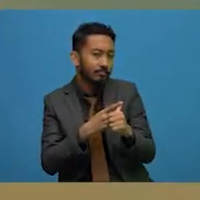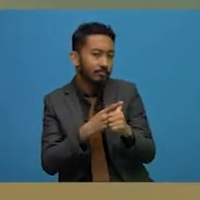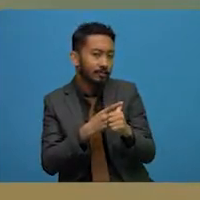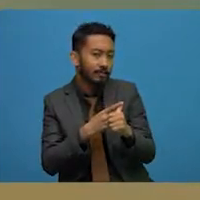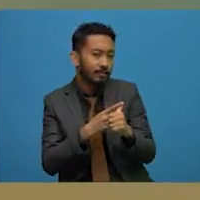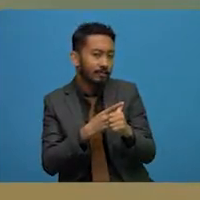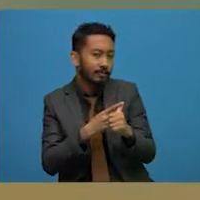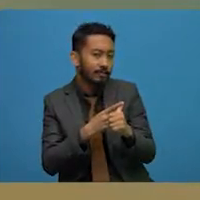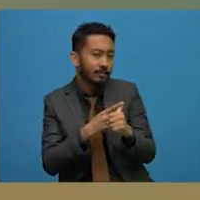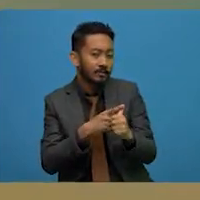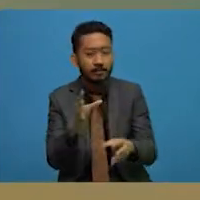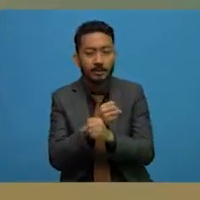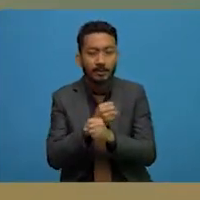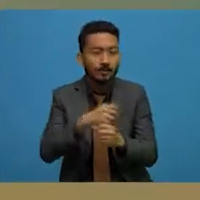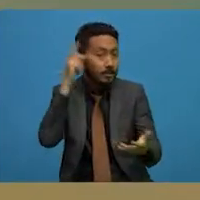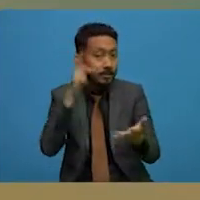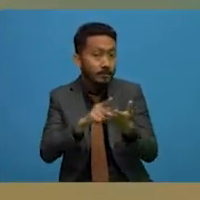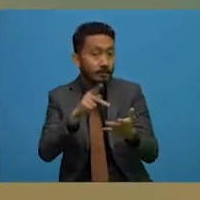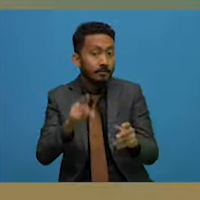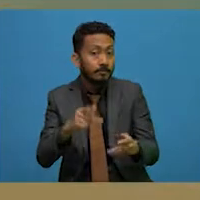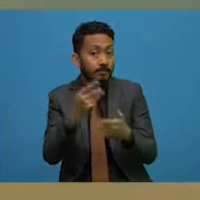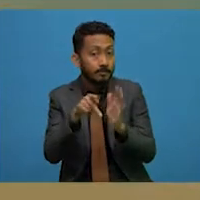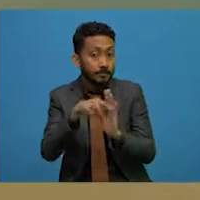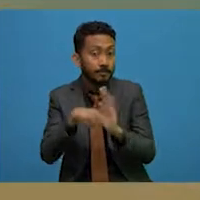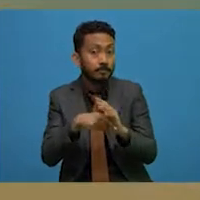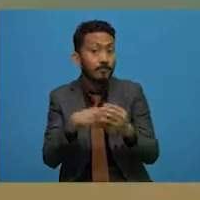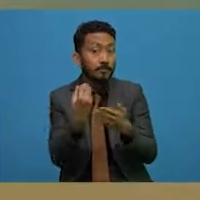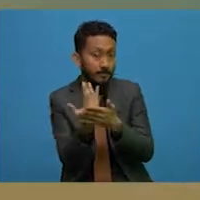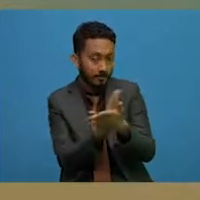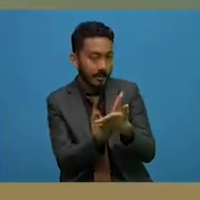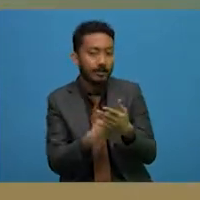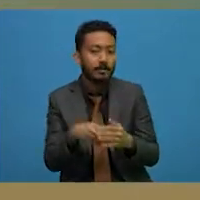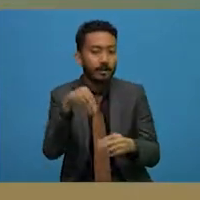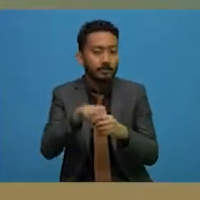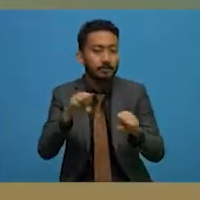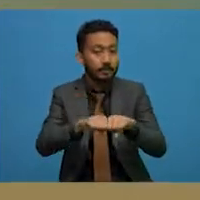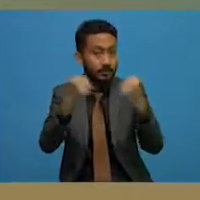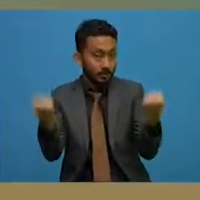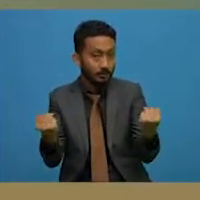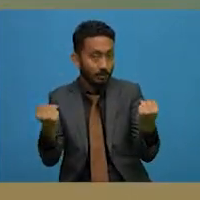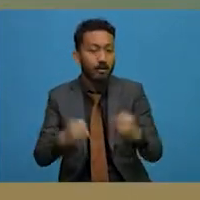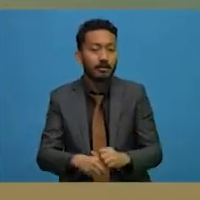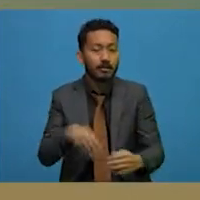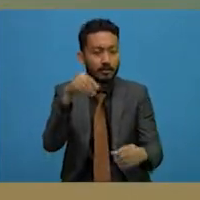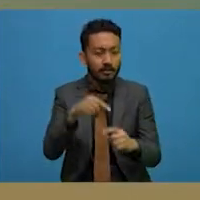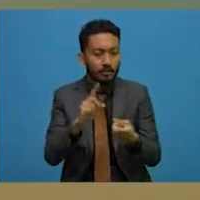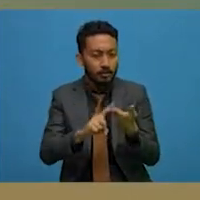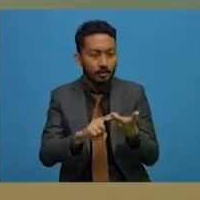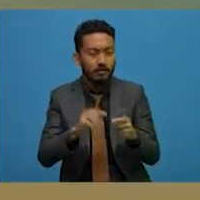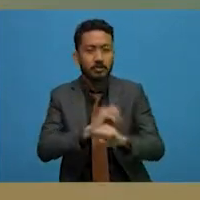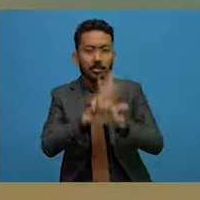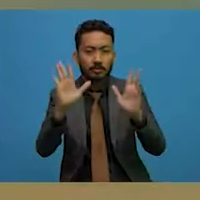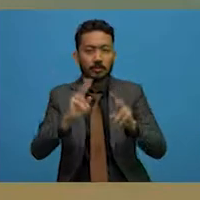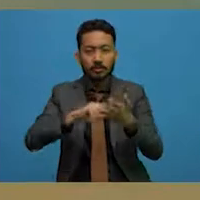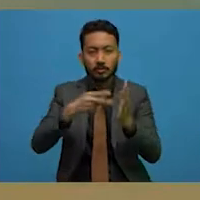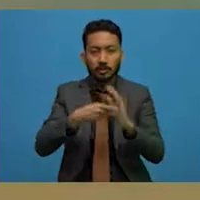Pertama, dapat mengenalpasti prinsip asas multimedia dalam sastra. Kedua, menjelaskan maksud